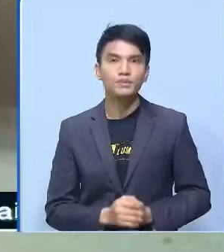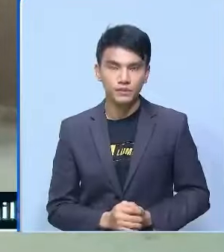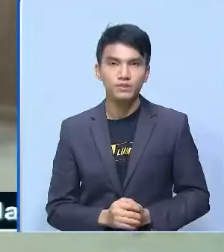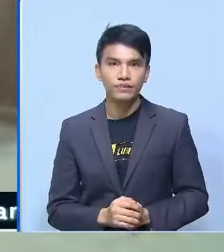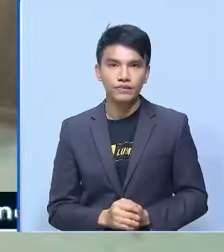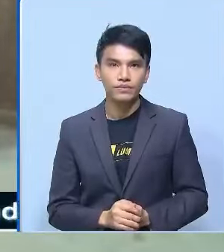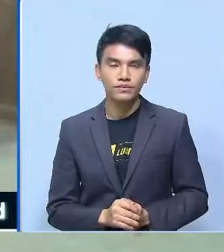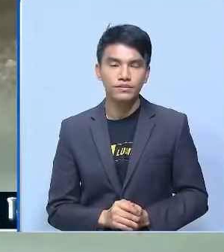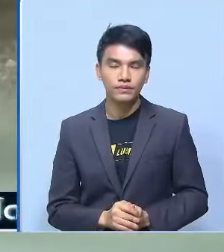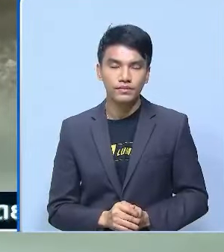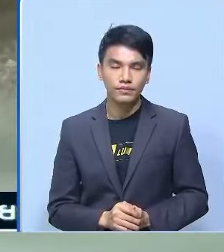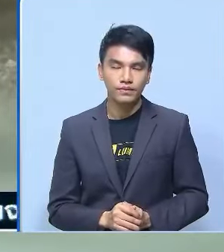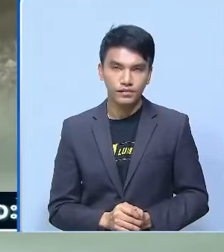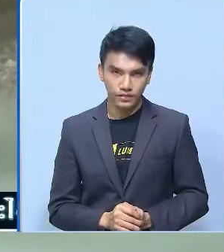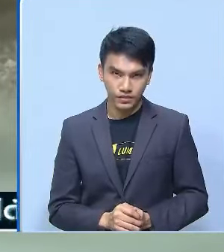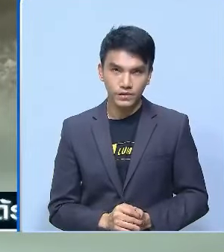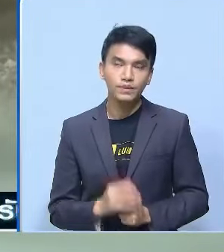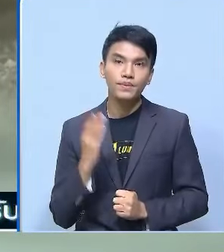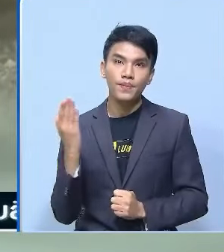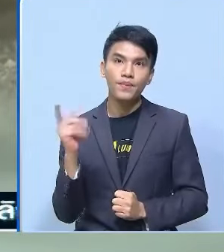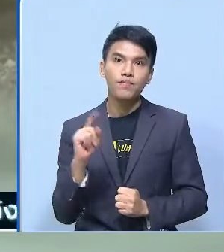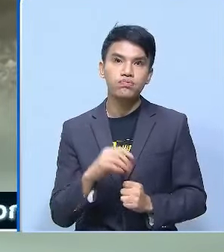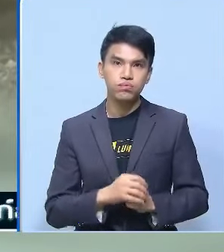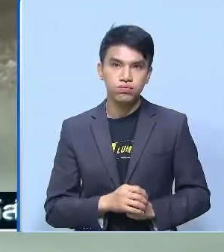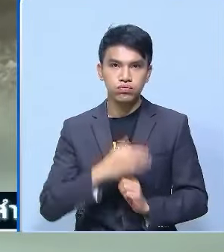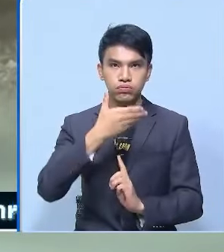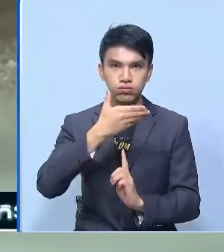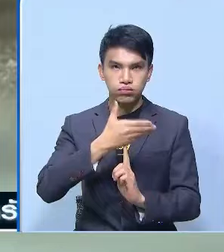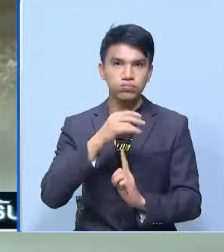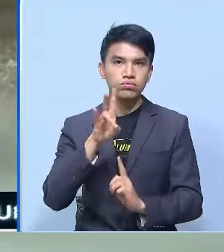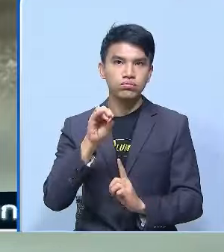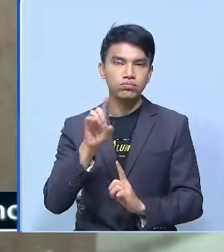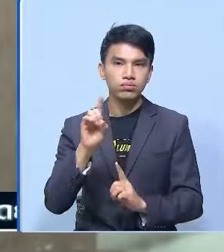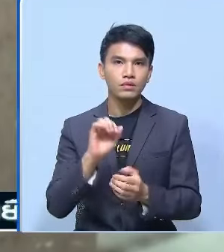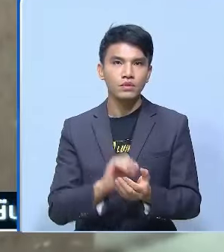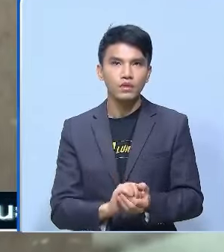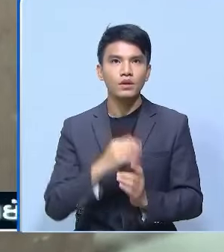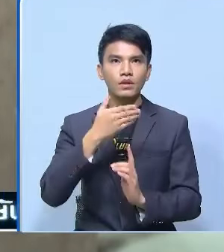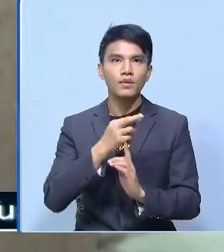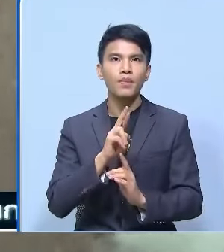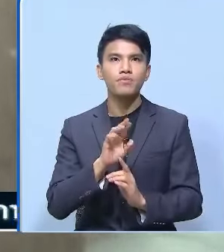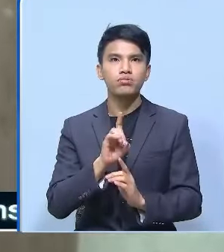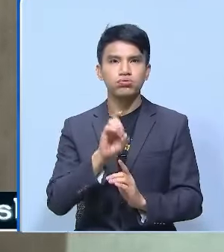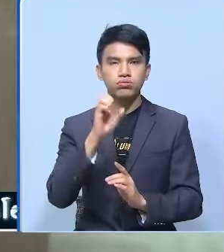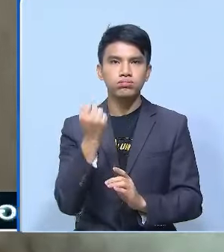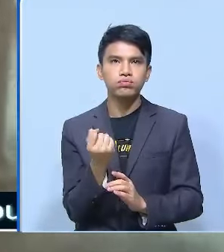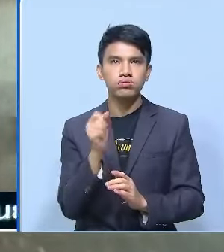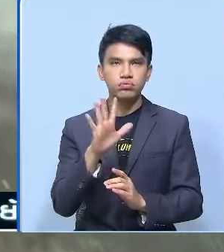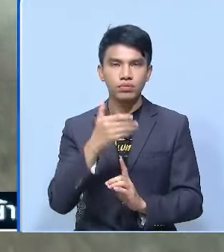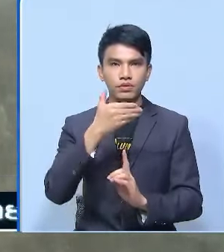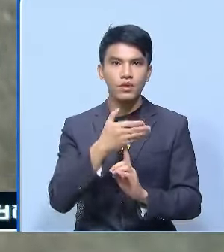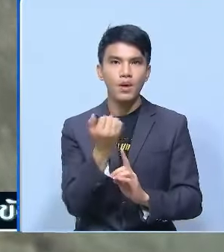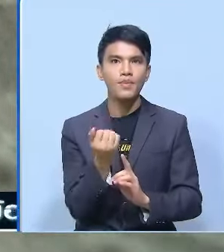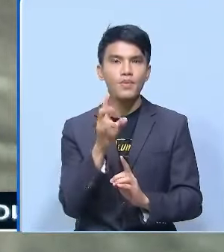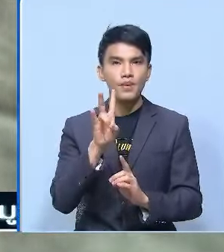ไปยังจุดเกิดเหตุค่ะที่บริเวณป้ายรถประจำทางที่ปากซอยสุขุมวิท71ระหว่างซอยปรีดีพนมยงค์15ถึงซอย17